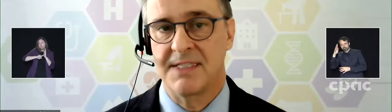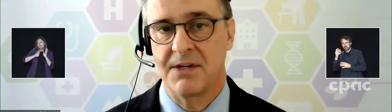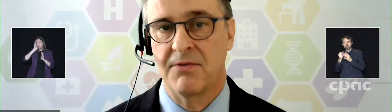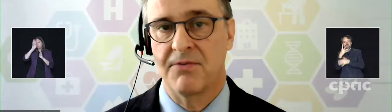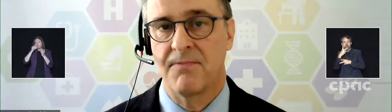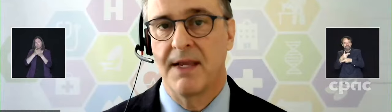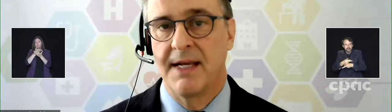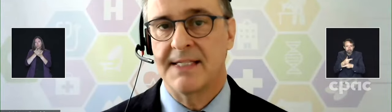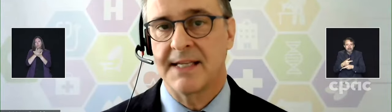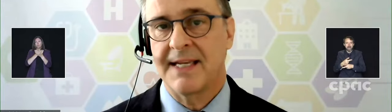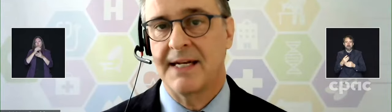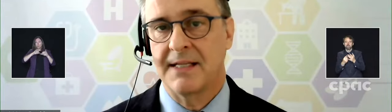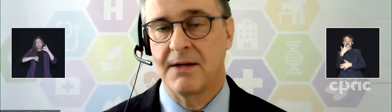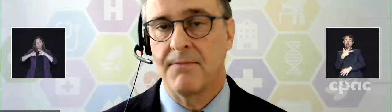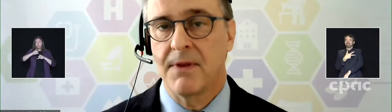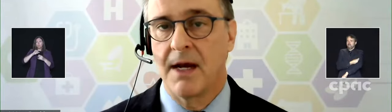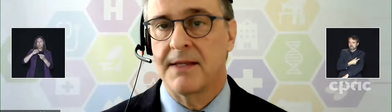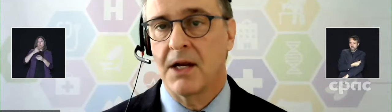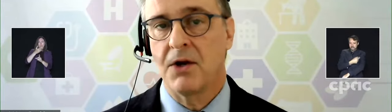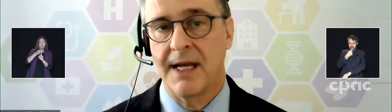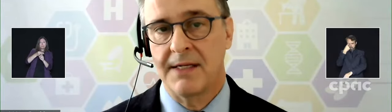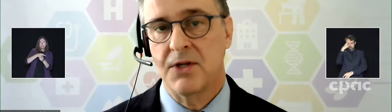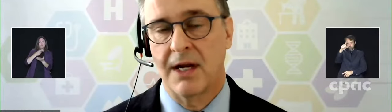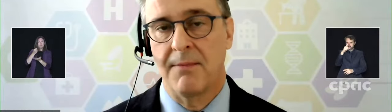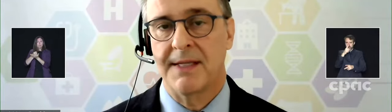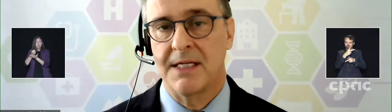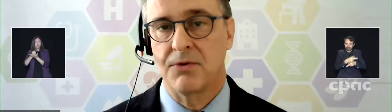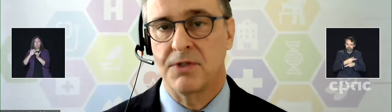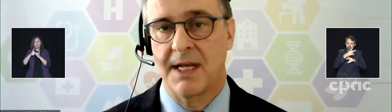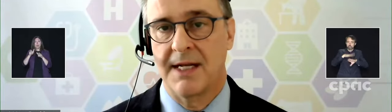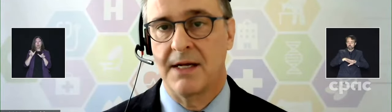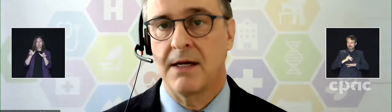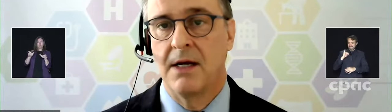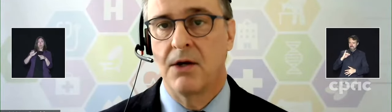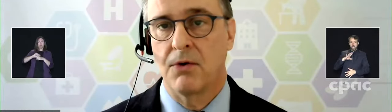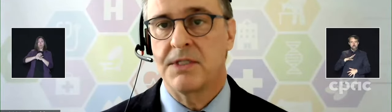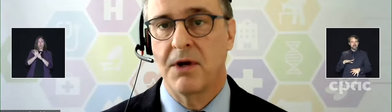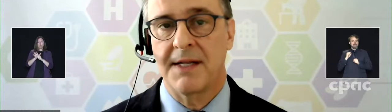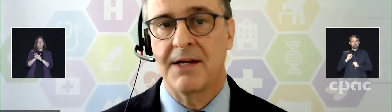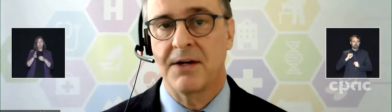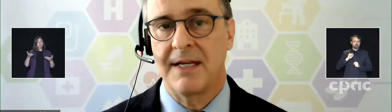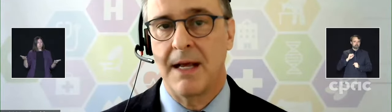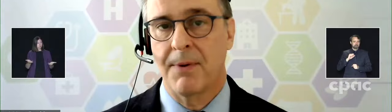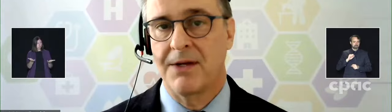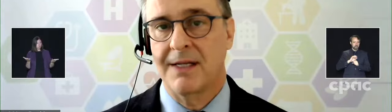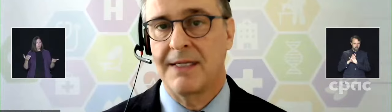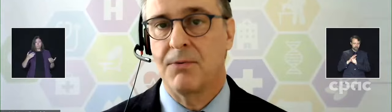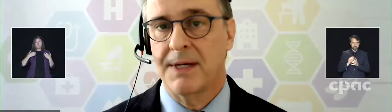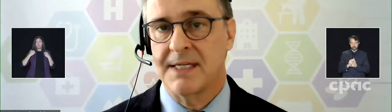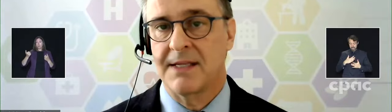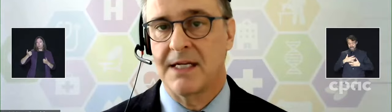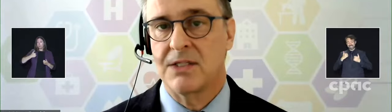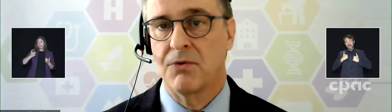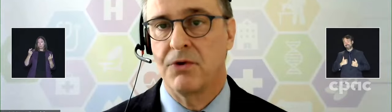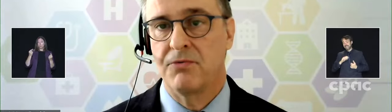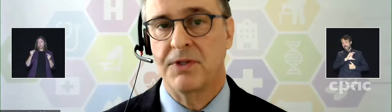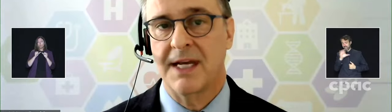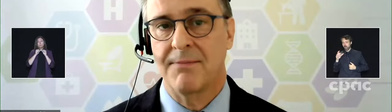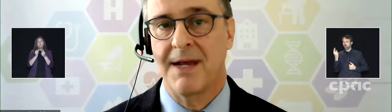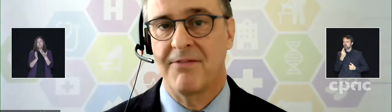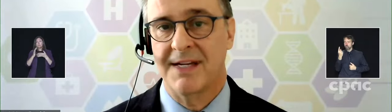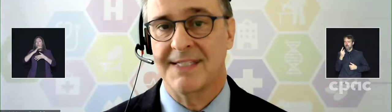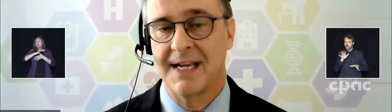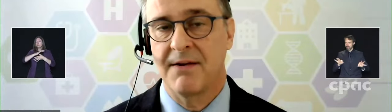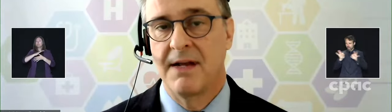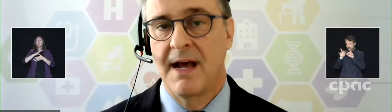-19. Et Santé Canada, en tant qu'organisme de réglementation du Canada, continuera d'accorder la priorité aux présentations de